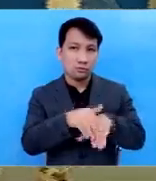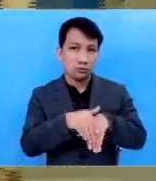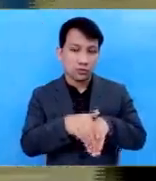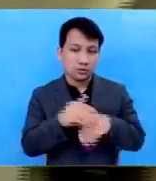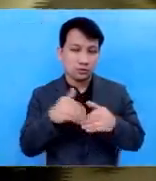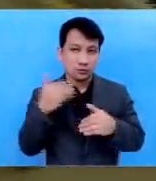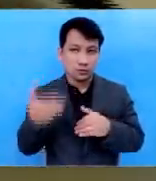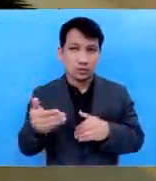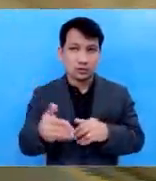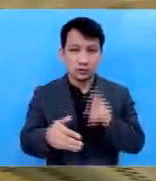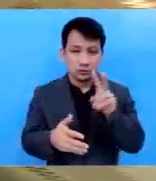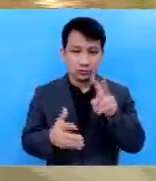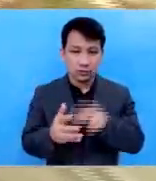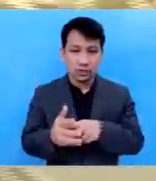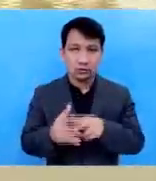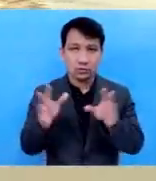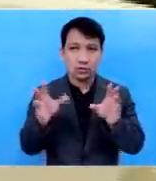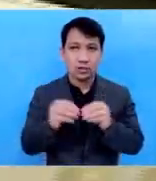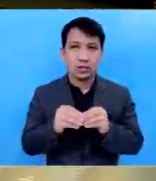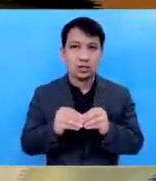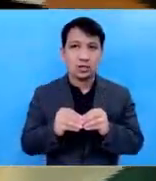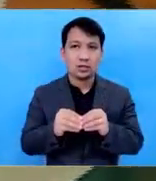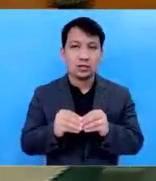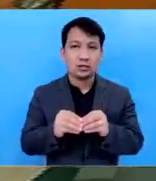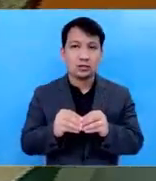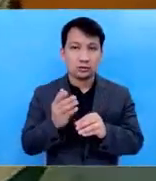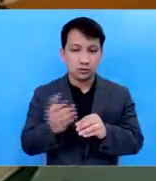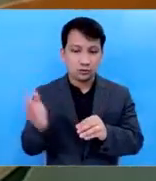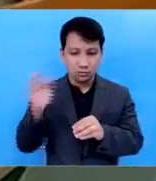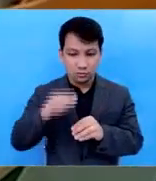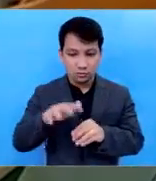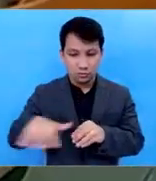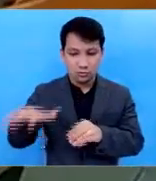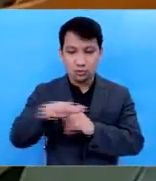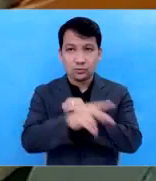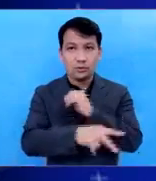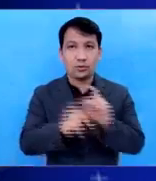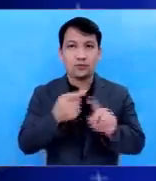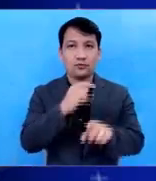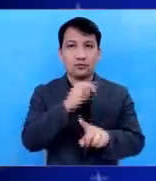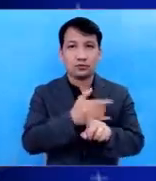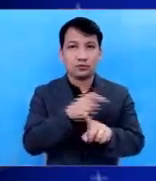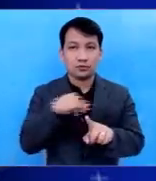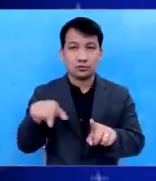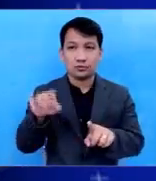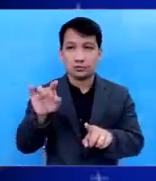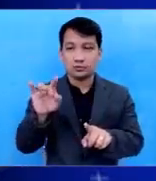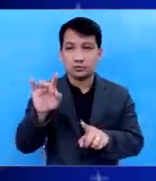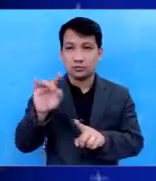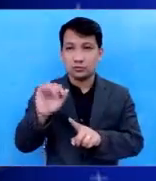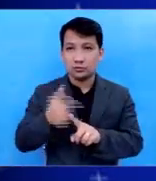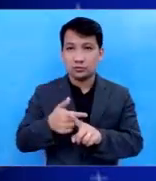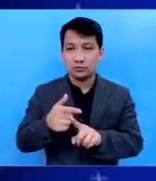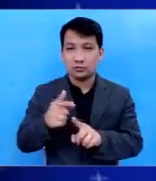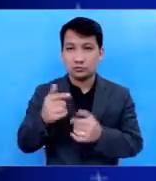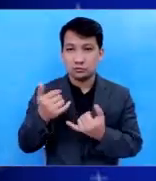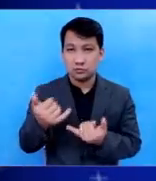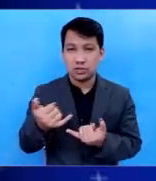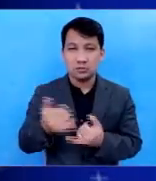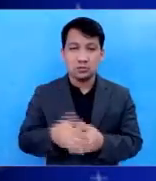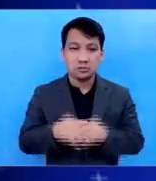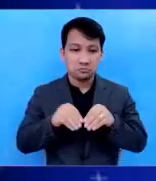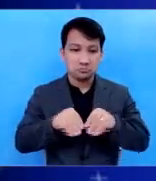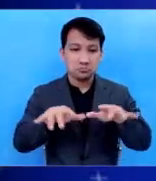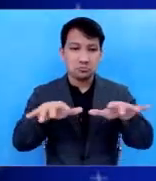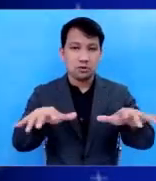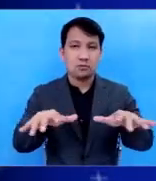mahigit 2,000 ang mga tinamaan ng dengue sa buong probinsya mula Enero hanggang ngayong buwan. Dahil sa dengue outbreak,